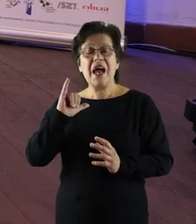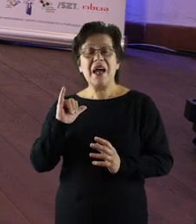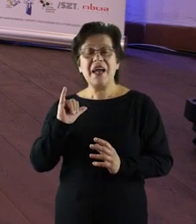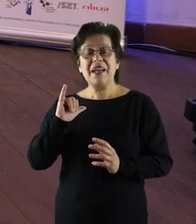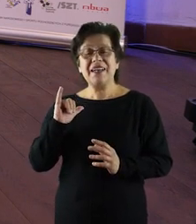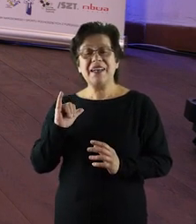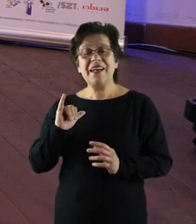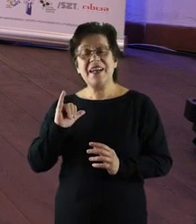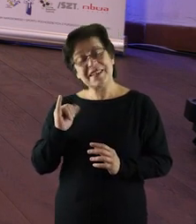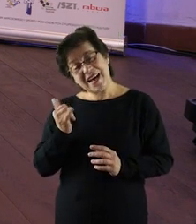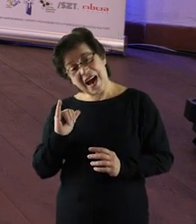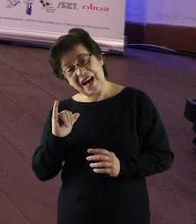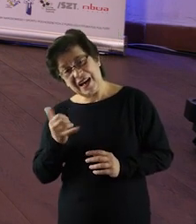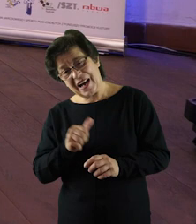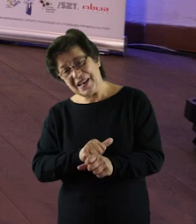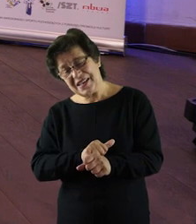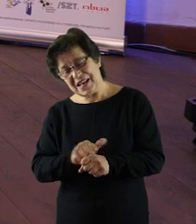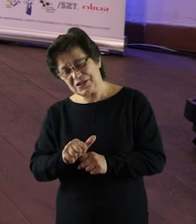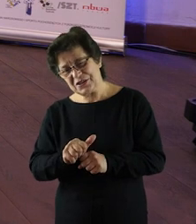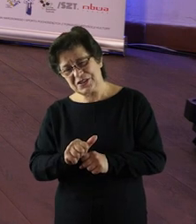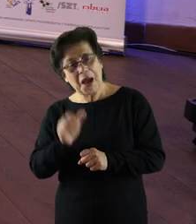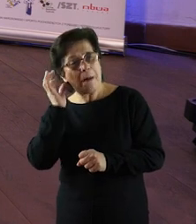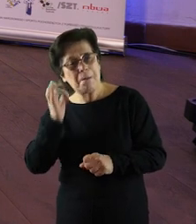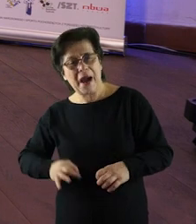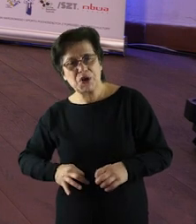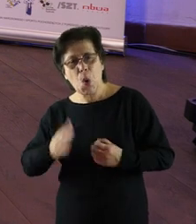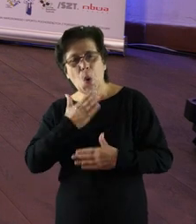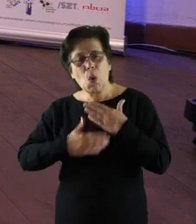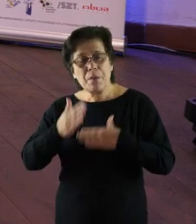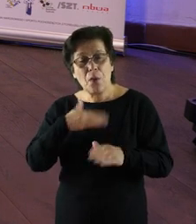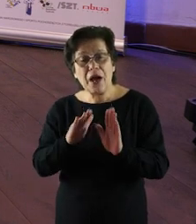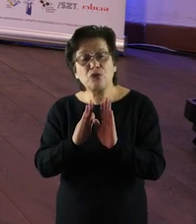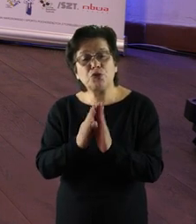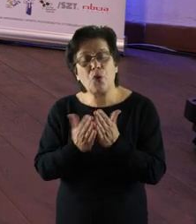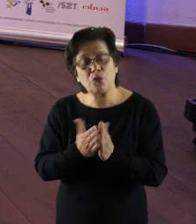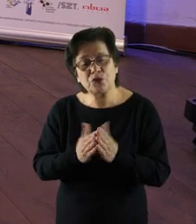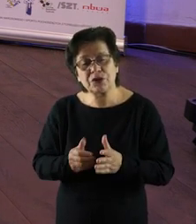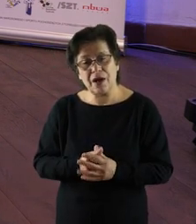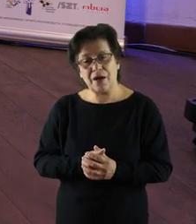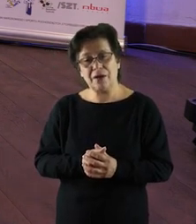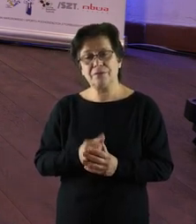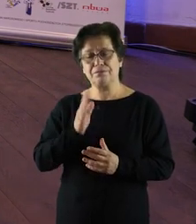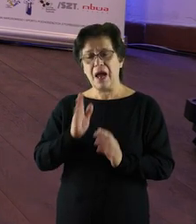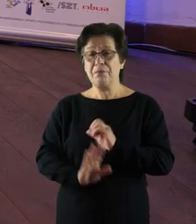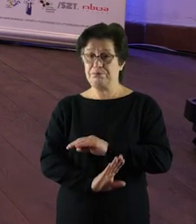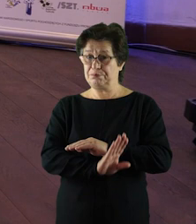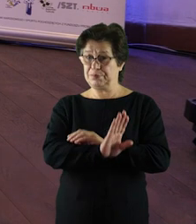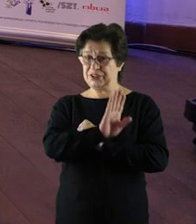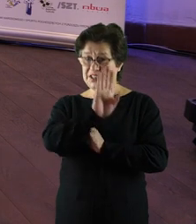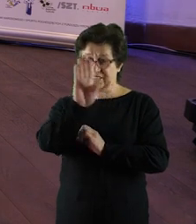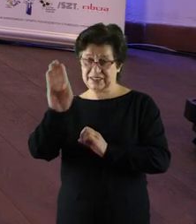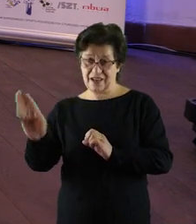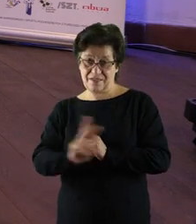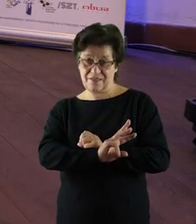napisała? Jakie to pytanie jest trudne. Jeżeli pozwolicie, przedstawię wam książkę, która mnie